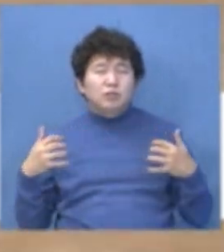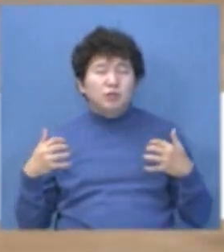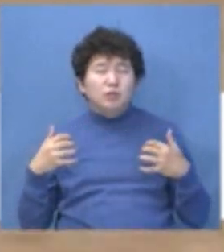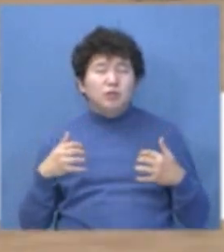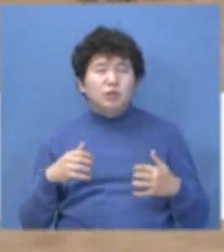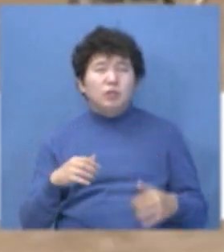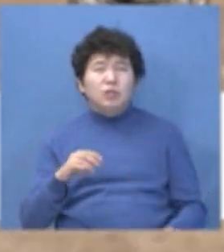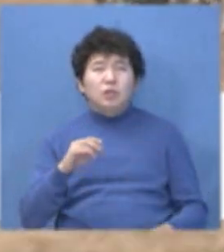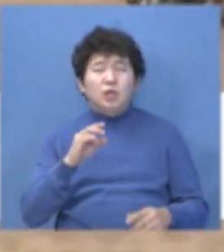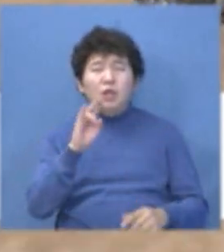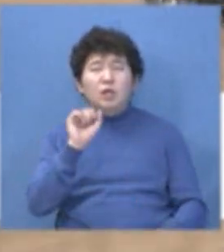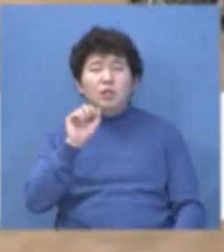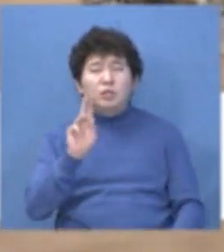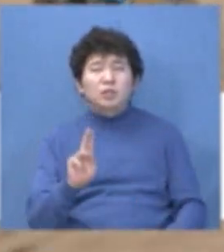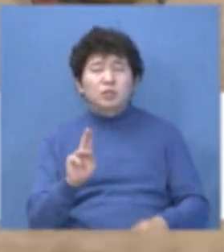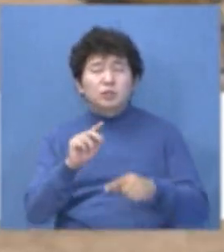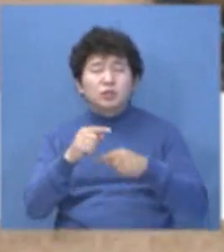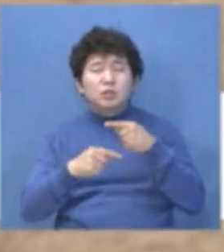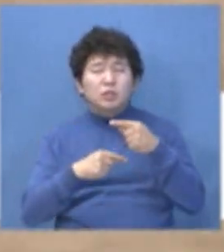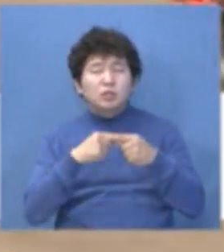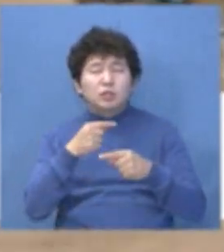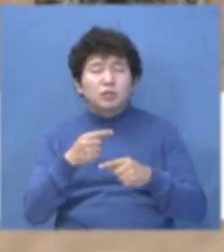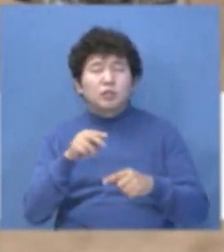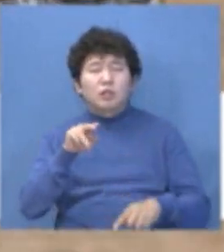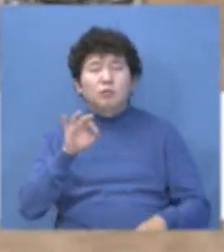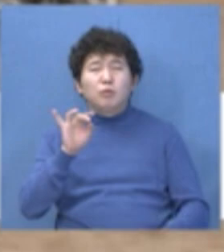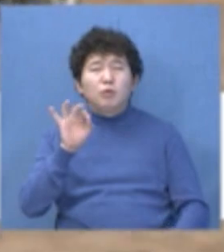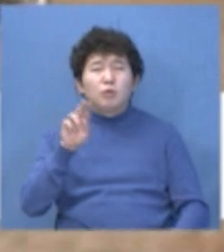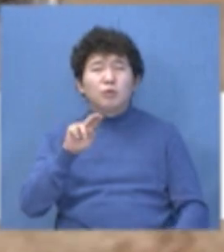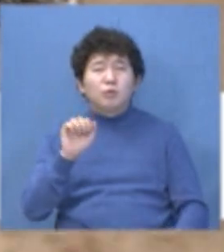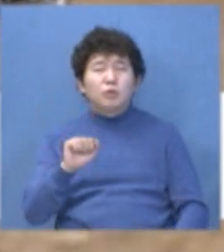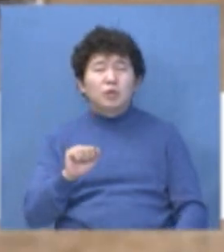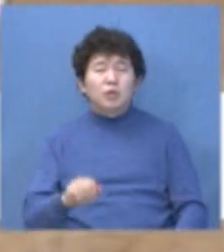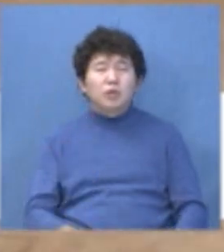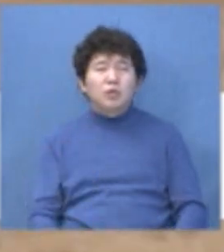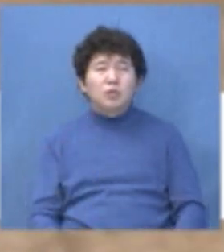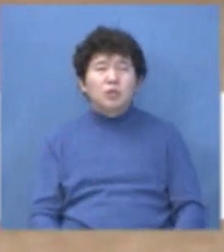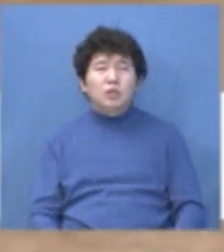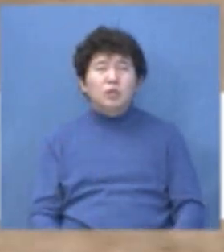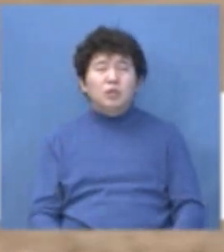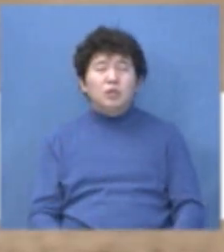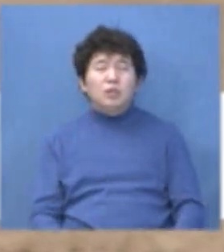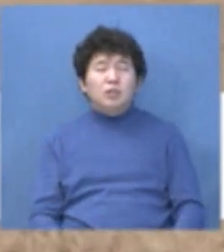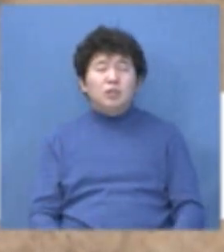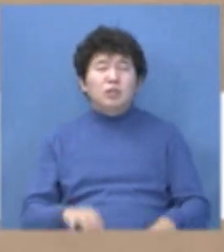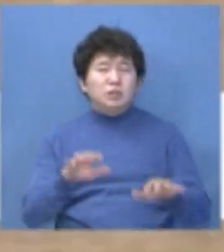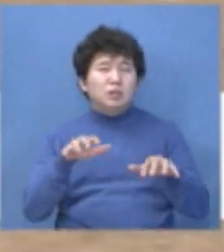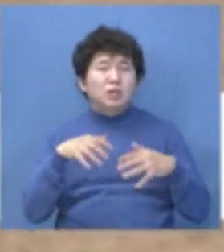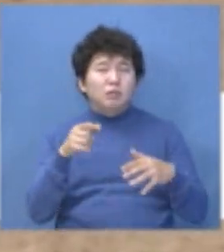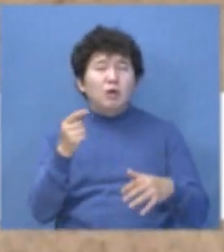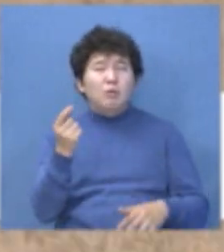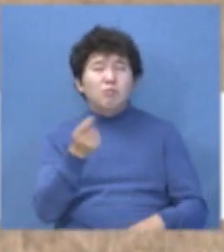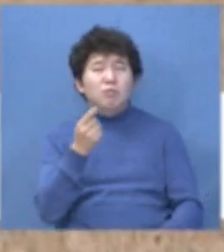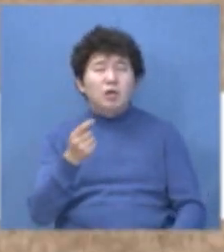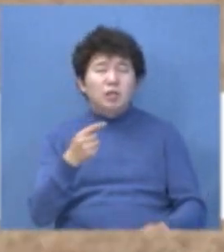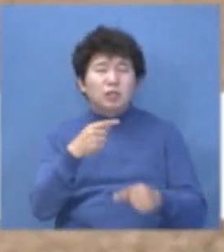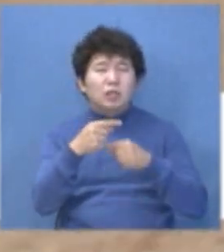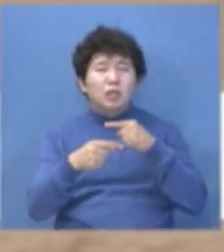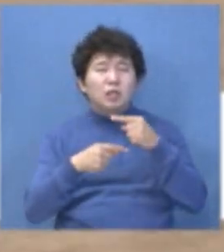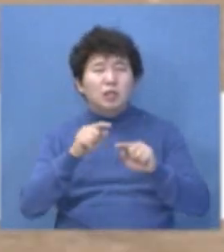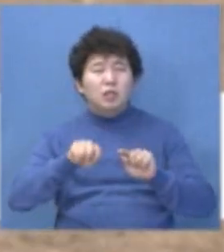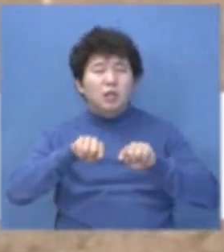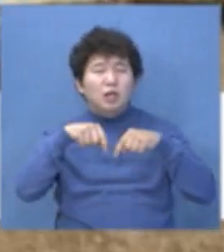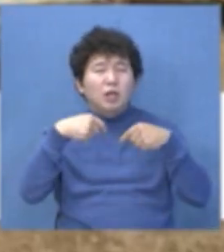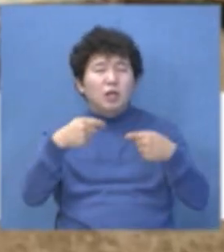частью национального наследия, и их порода находится под угрозой исчезновения. Как и положено, традиции передаются